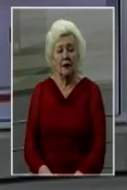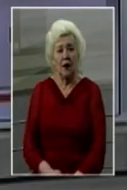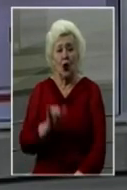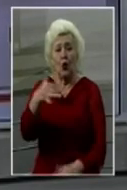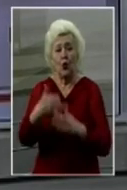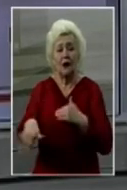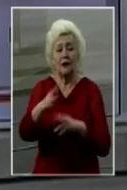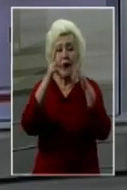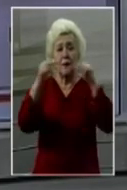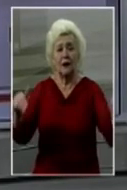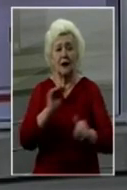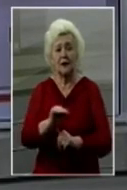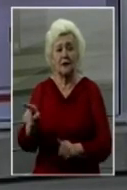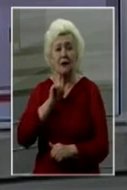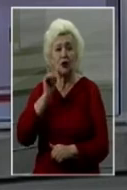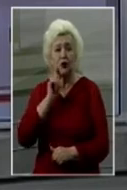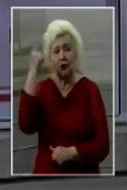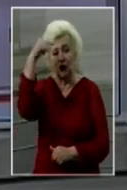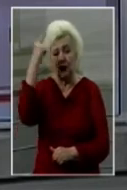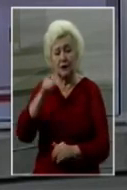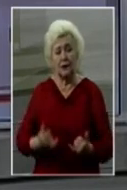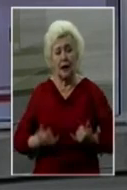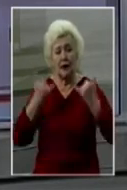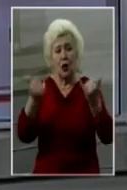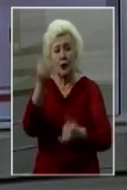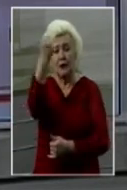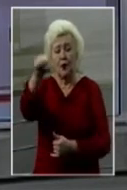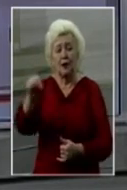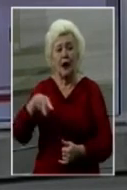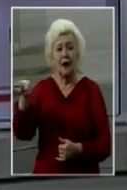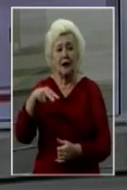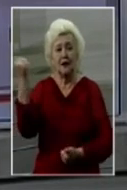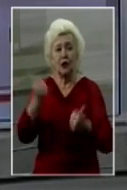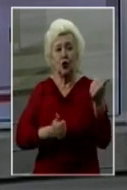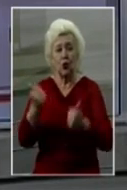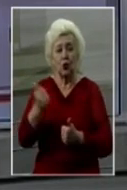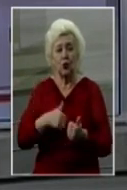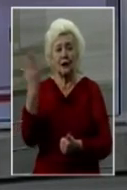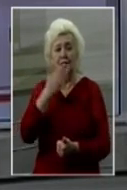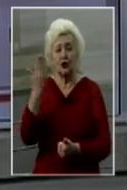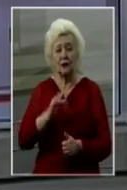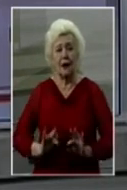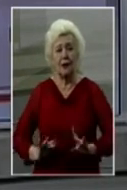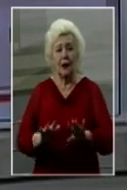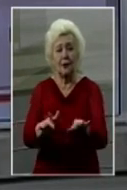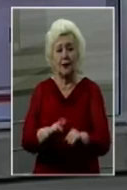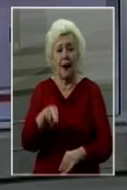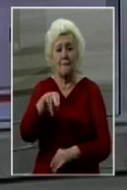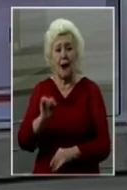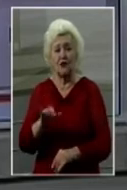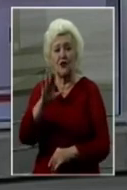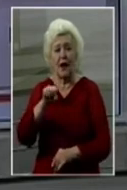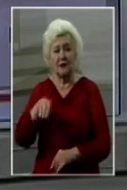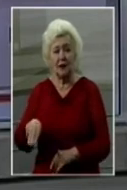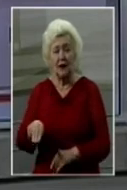У Херсонському палаці дитячої та юнацької творчості нагородили переможців літературних конкурсів «Читацькі перегони» та «Фантфест»,